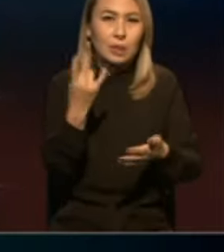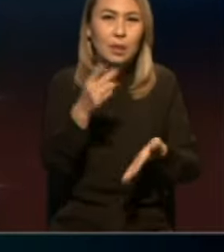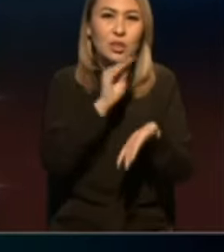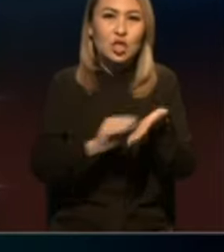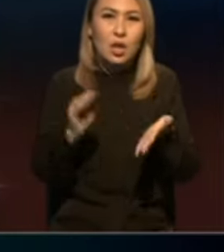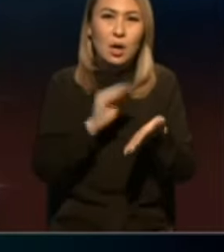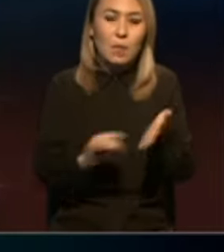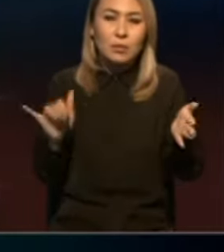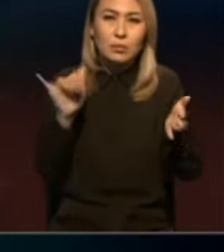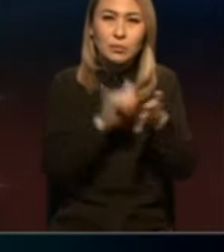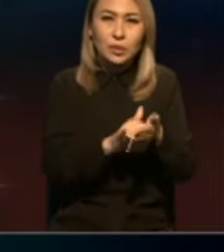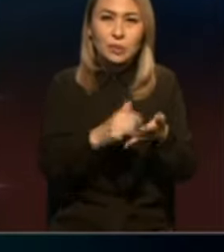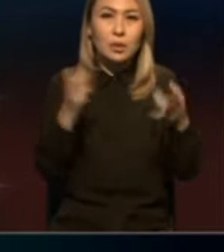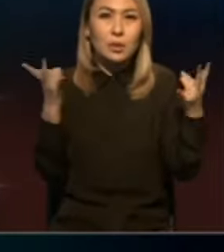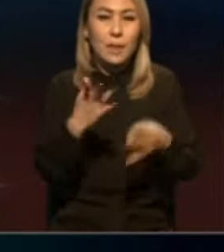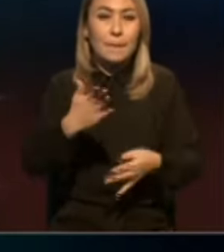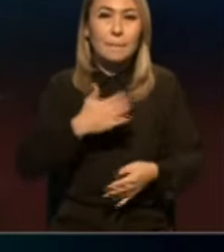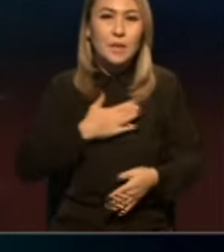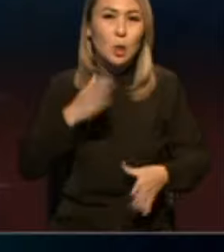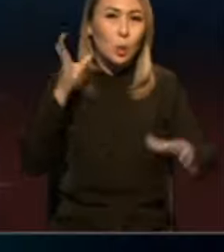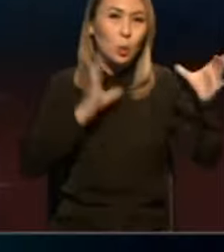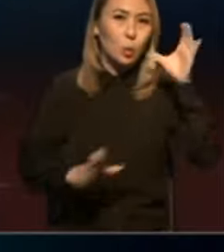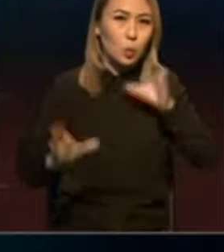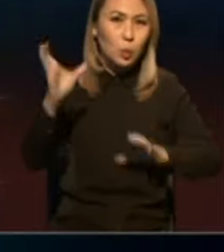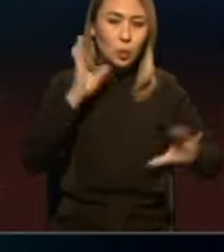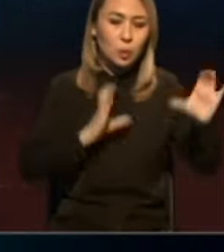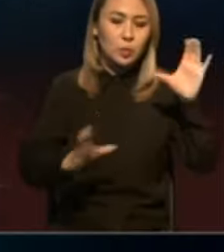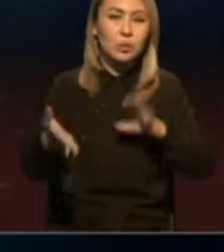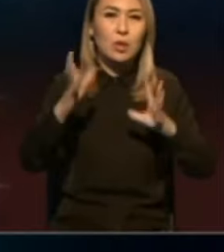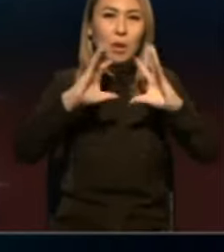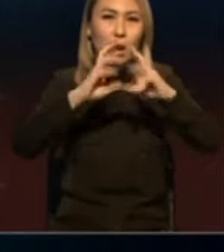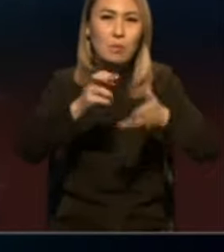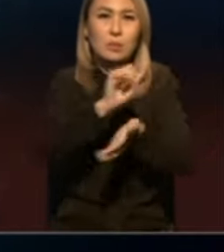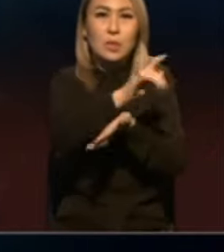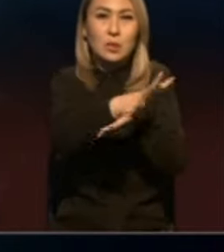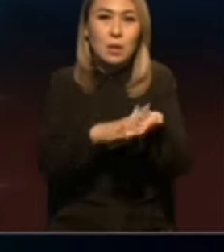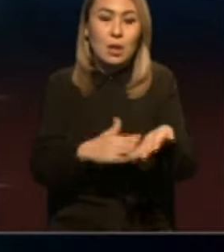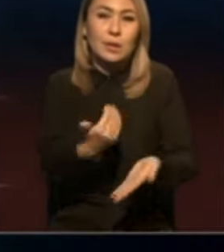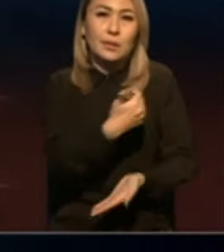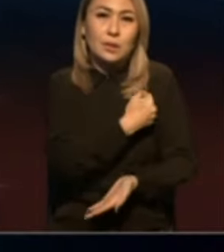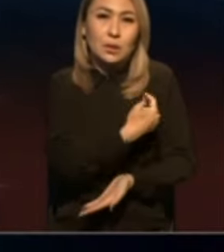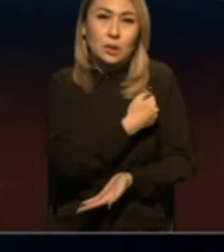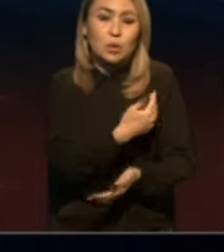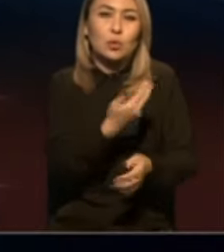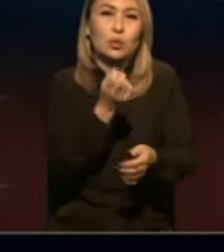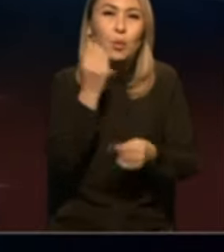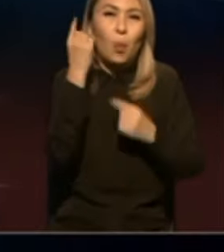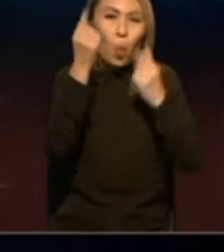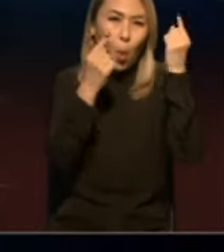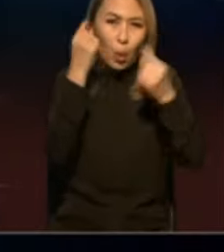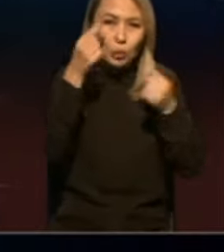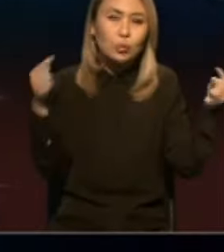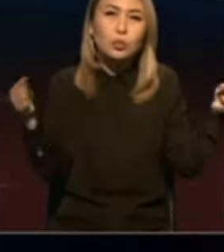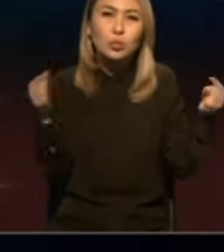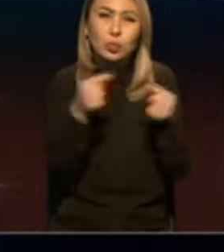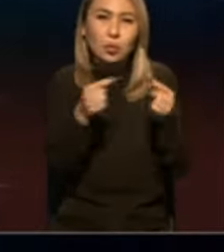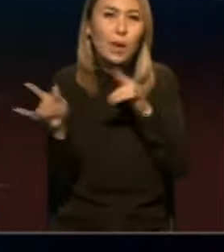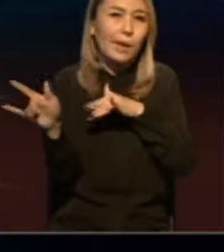керек. Сондықтан біздің студенттер түркі әлем жалғастырғымыз келсе осы ойды. Оны нақты